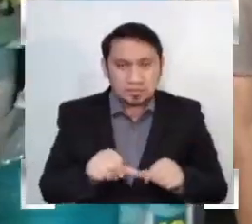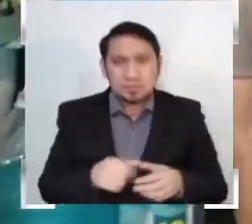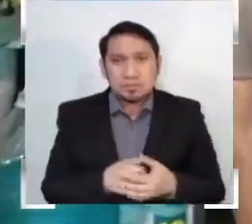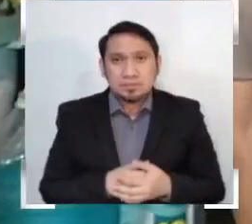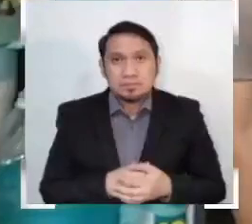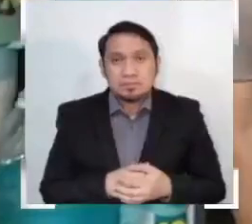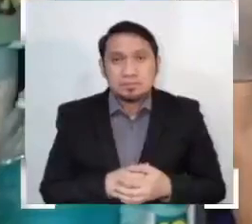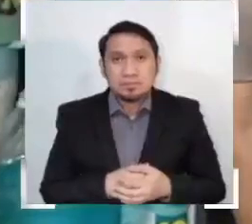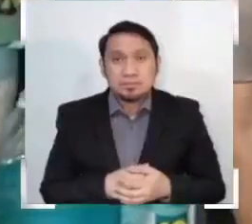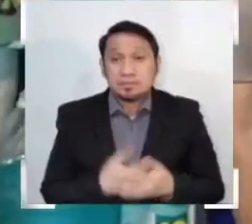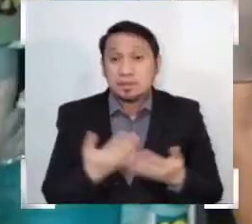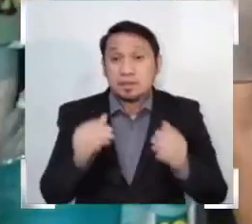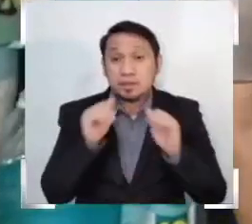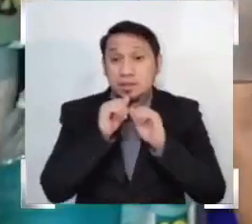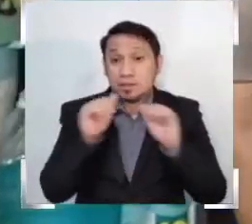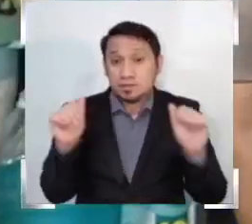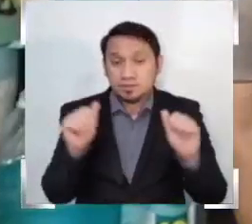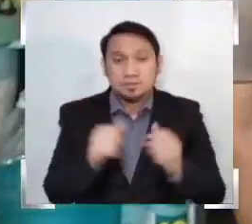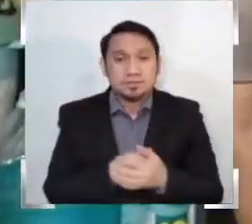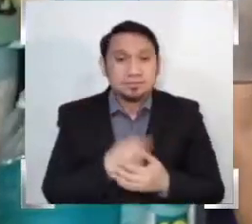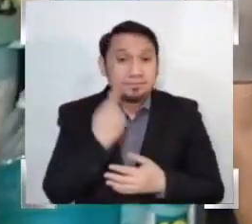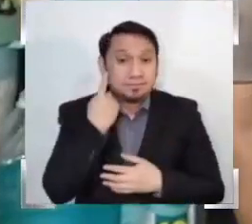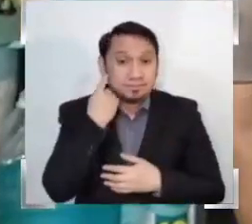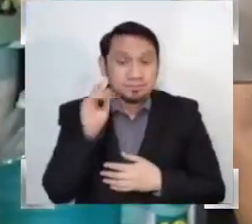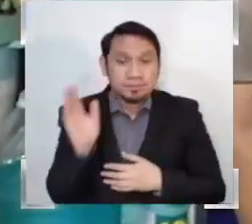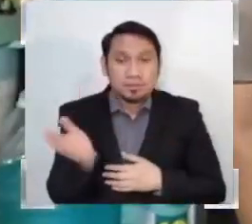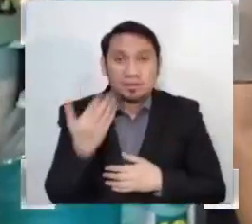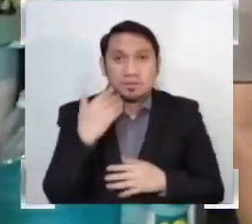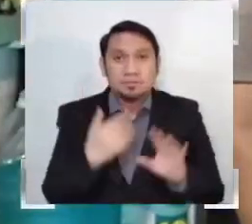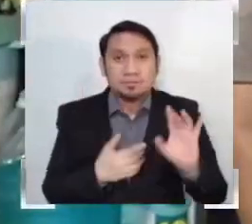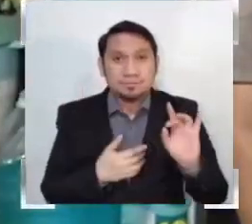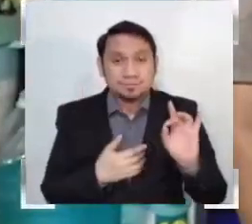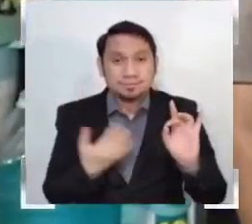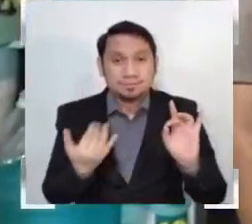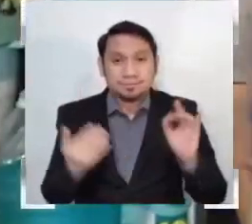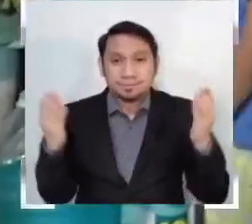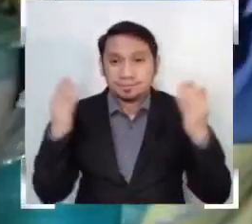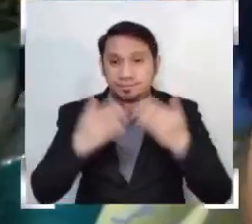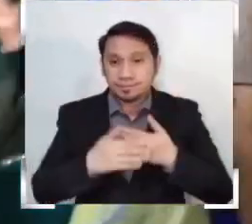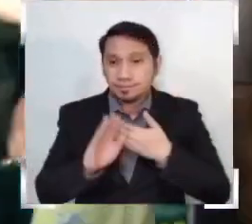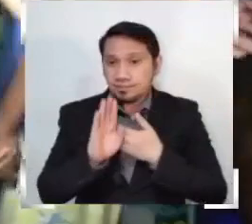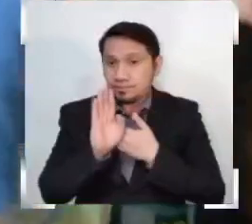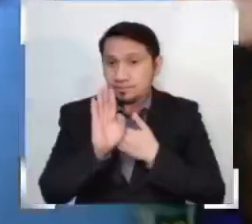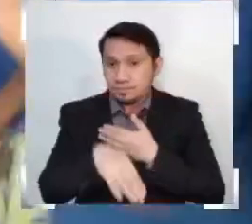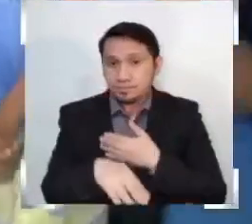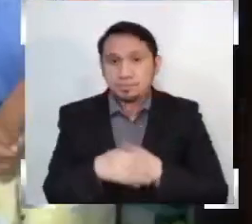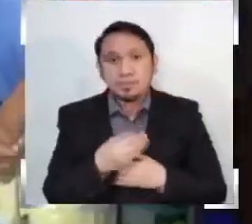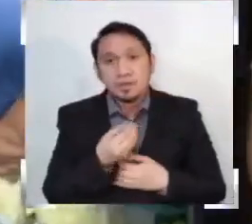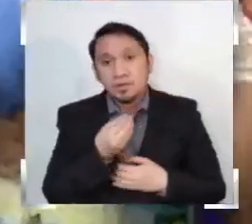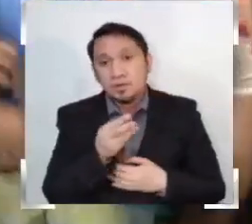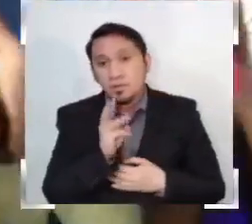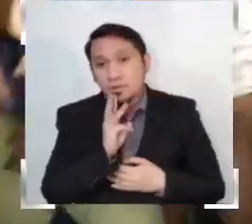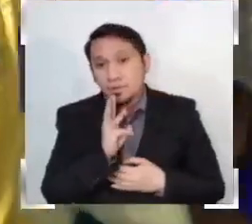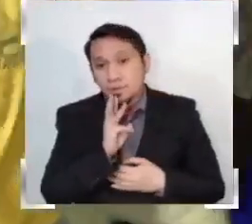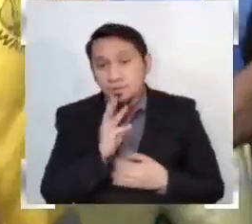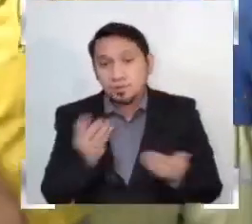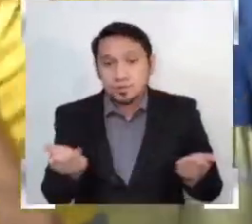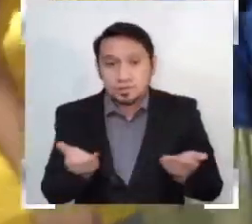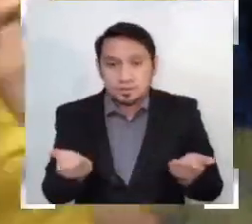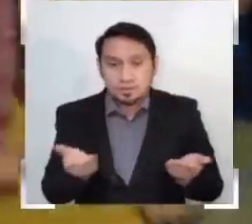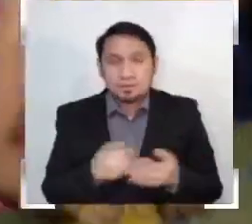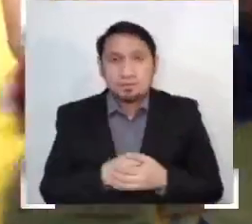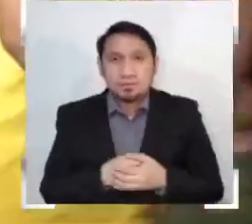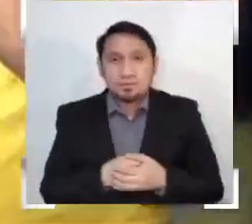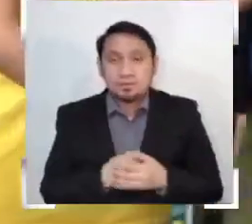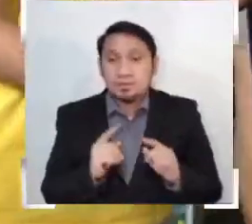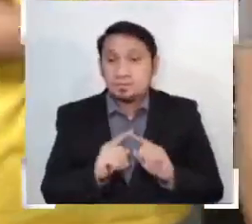Sa anunsyo ng Maynilad kaninang umaga, alas 11 ngayong gabi dapat maibabalik ang supply ng tubig dito sa Parañaque City. Pero hanggang